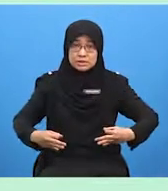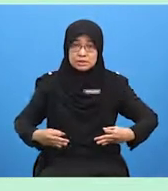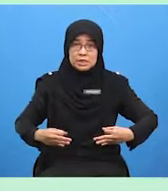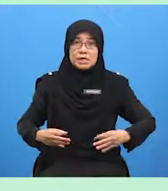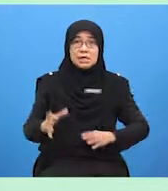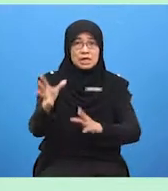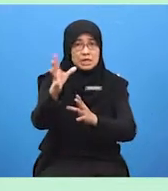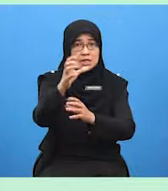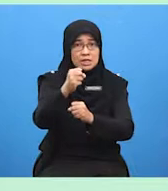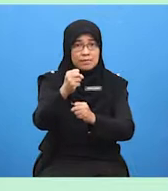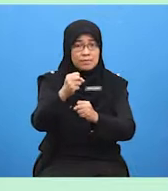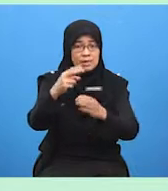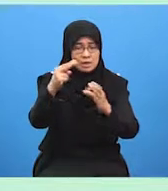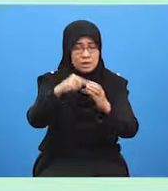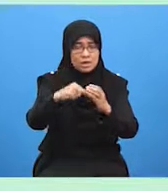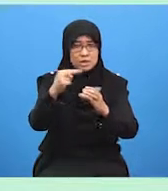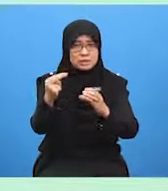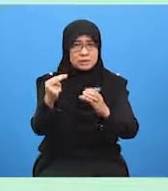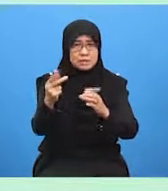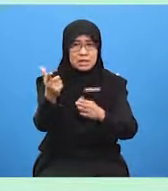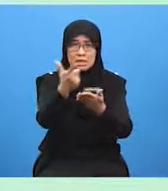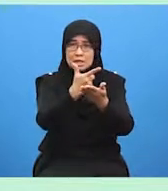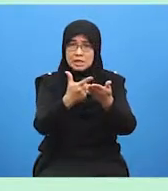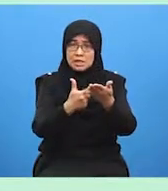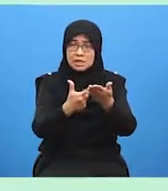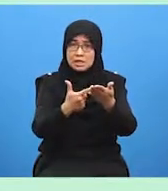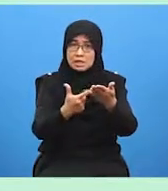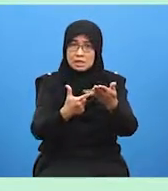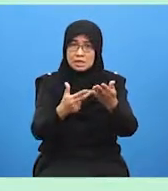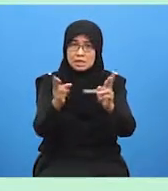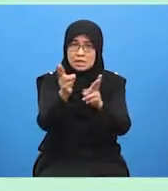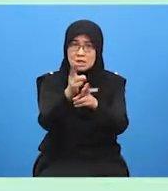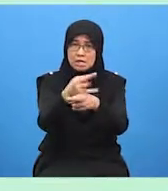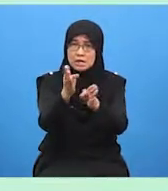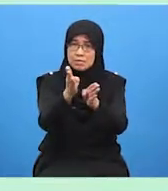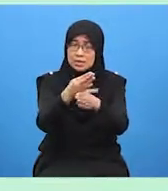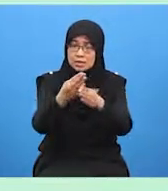lakaran reka bentuk fesyen mengikut kriteria yang betul.